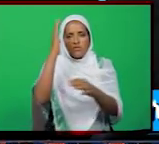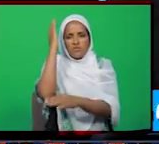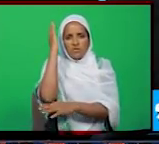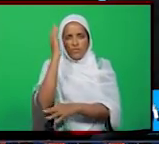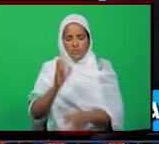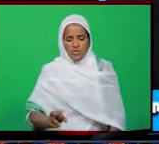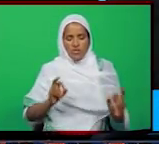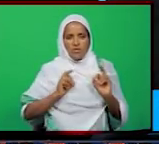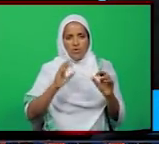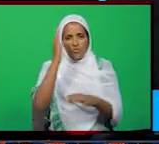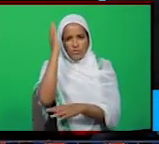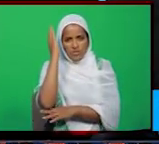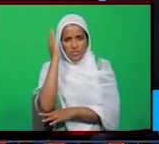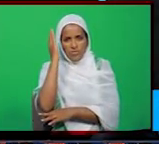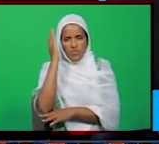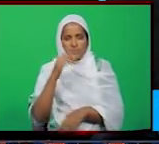እግዚአብሔር ሕያው እግዚአብሔር